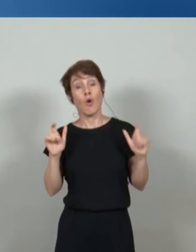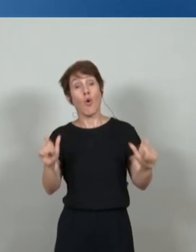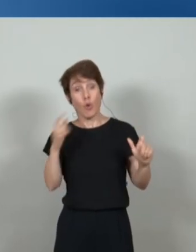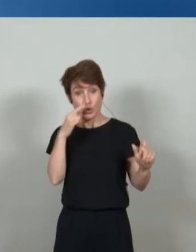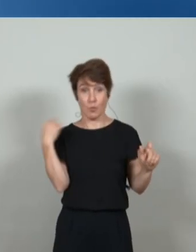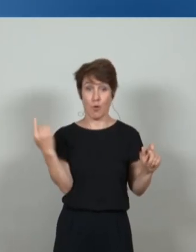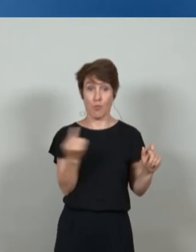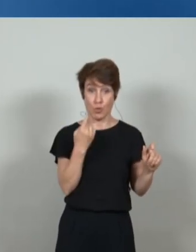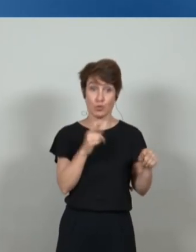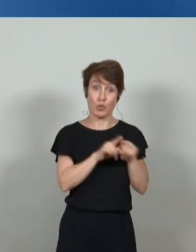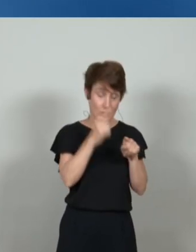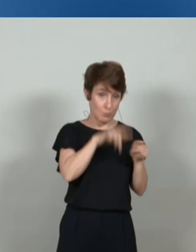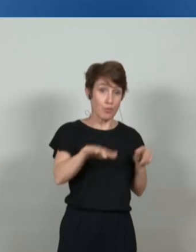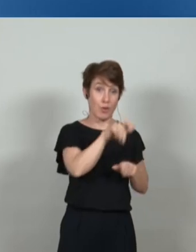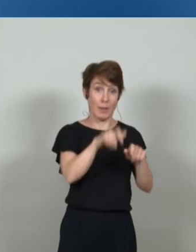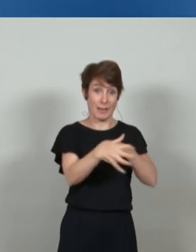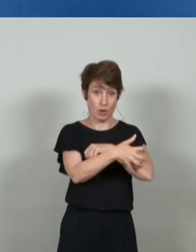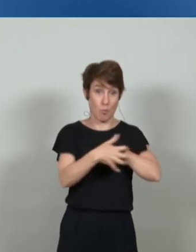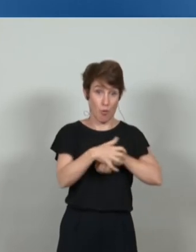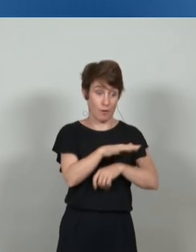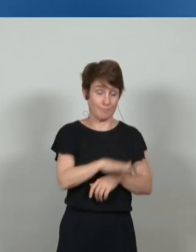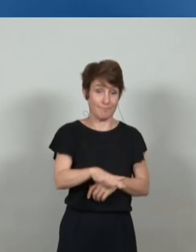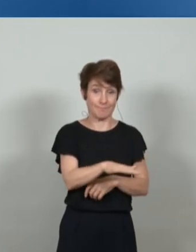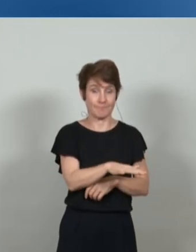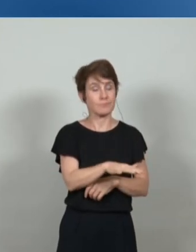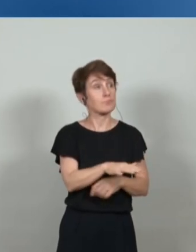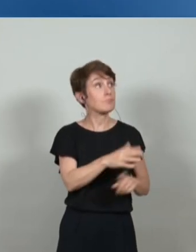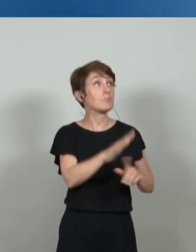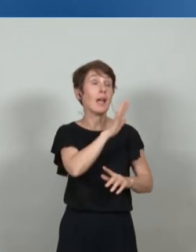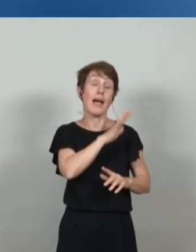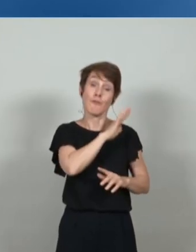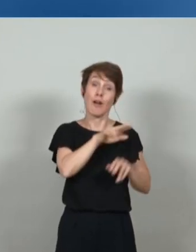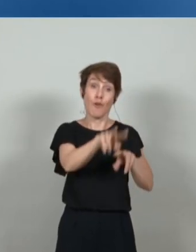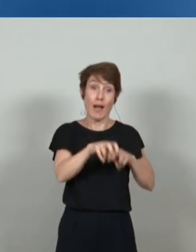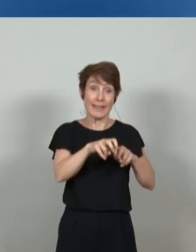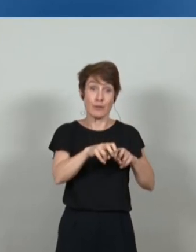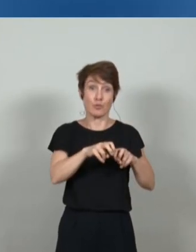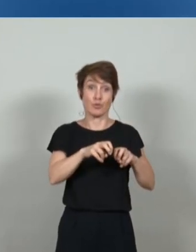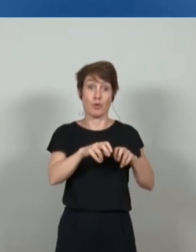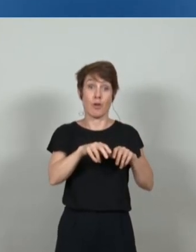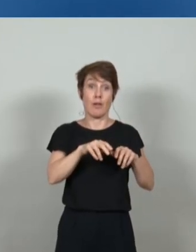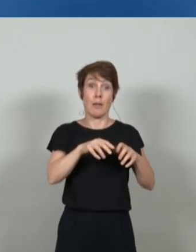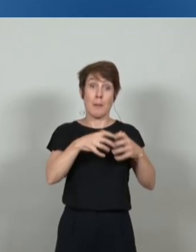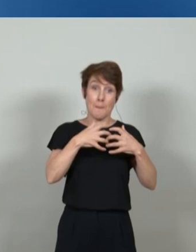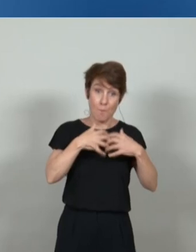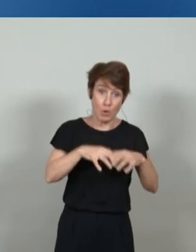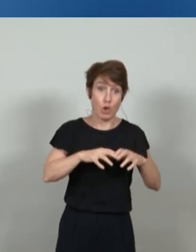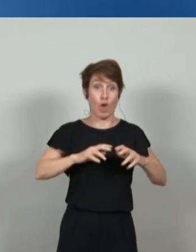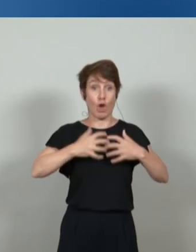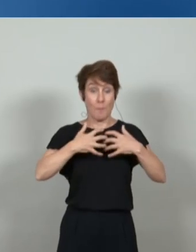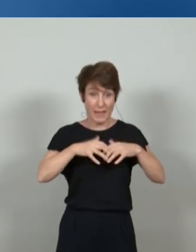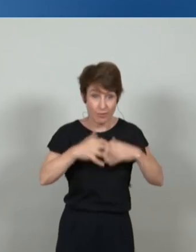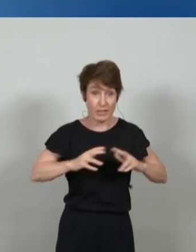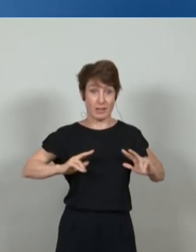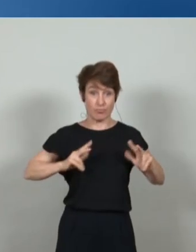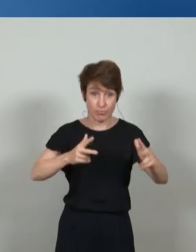précaires que à l'époque l'agriculture c'est industrialisée et heureusement qu'aujourd'hui on est en train de la rendre plus raisonnable donc